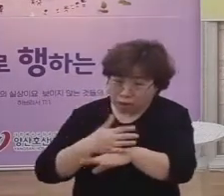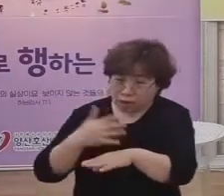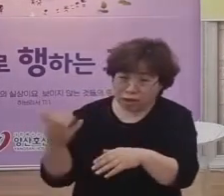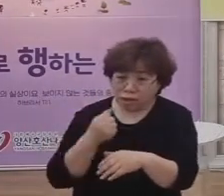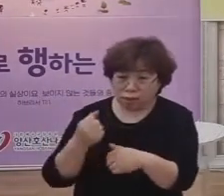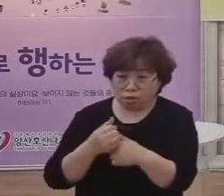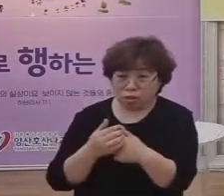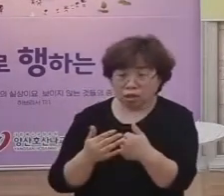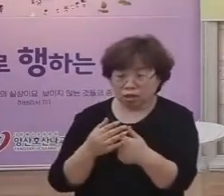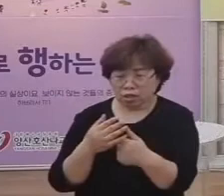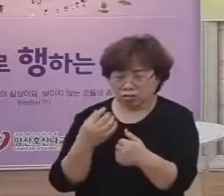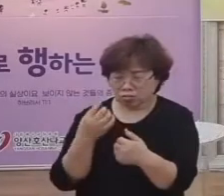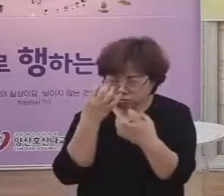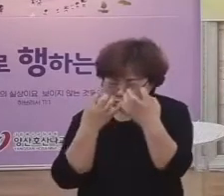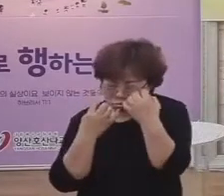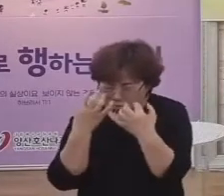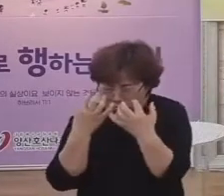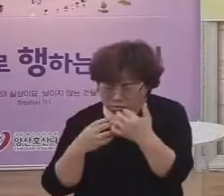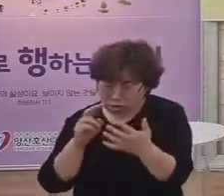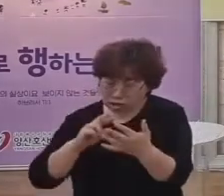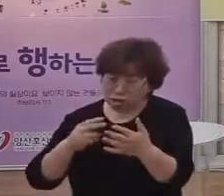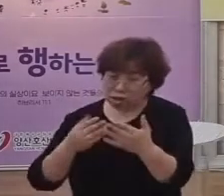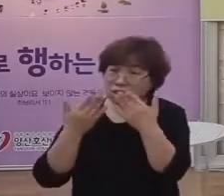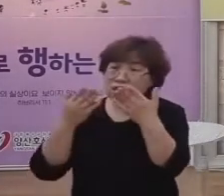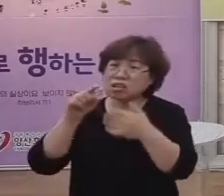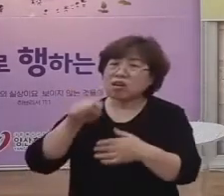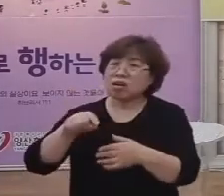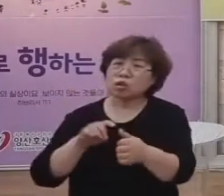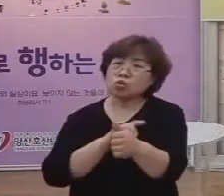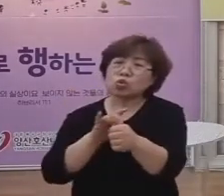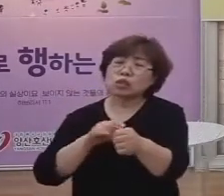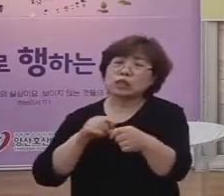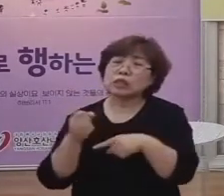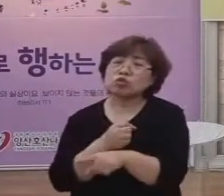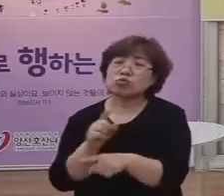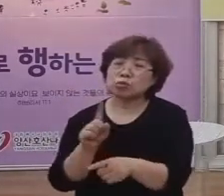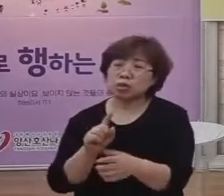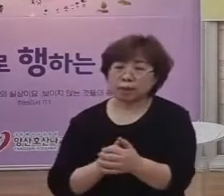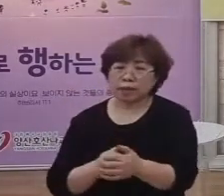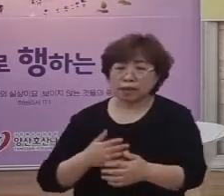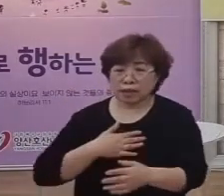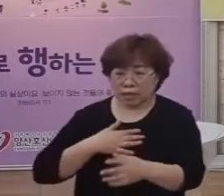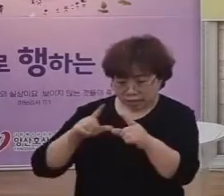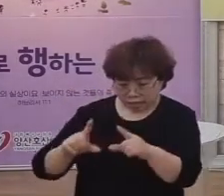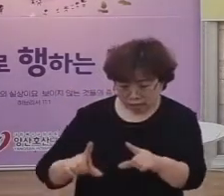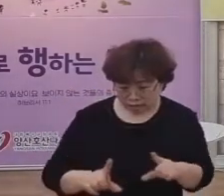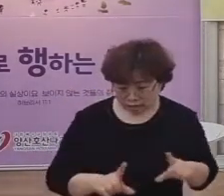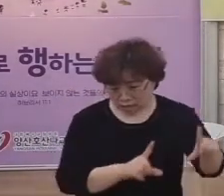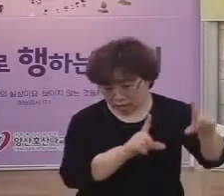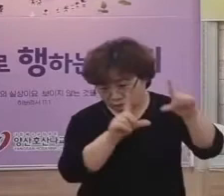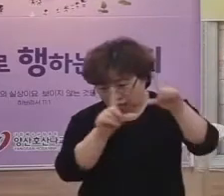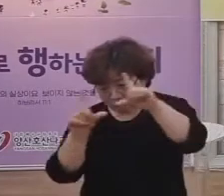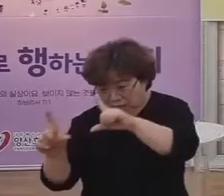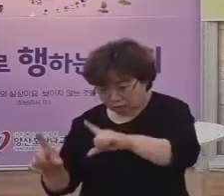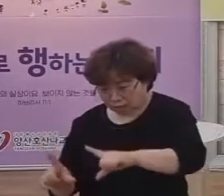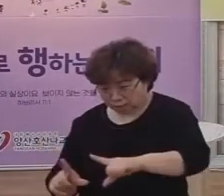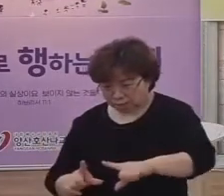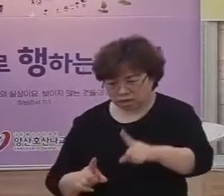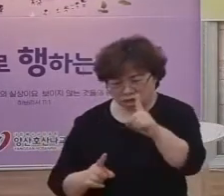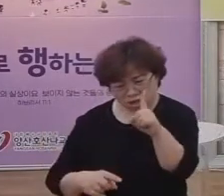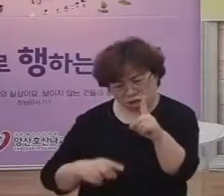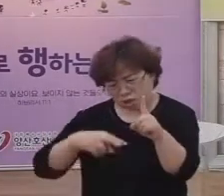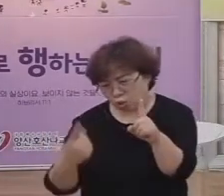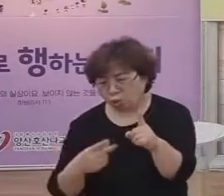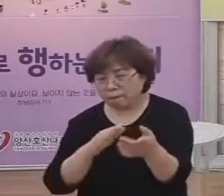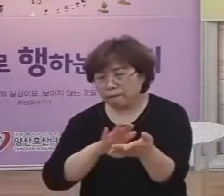감격의 찬양을 하는데 이게 왜 자기를 속이는 거예요? 이유가 뭐냐면 내 삶은 하나도